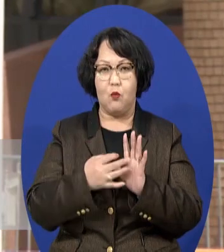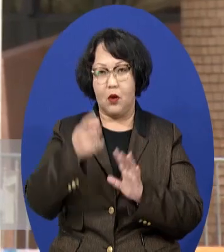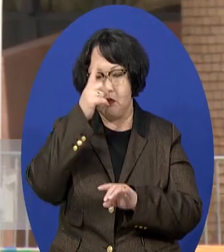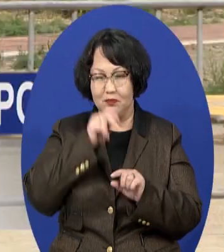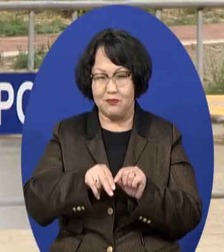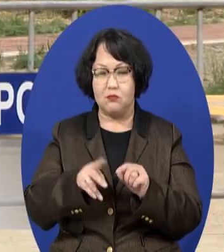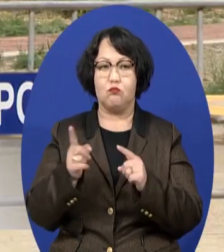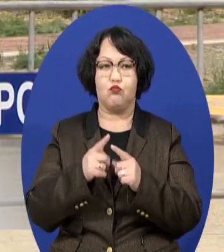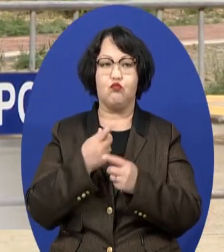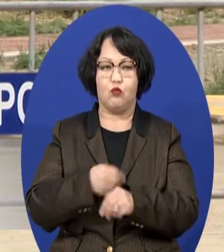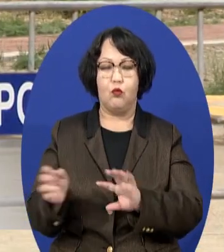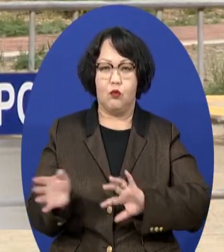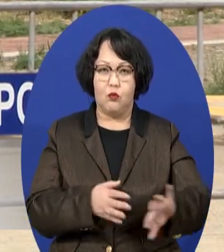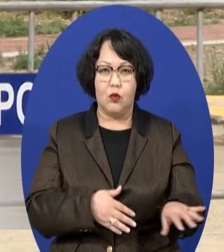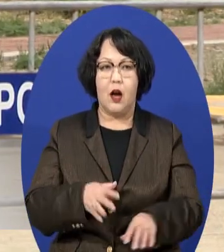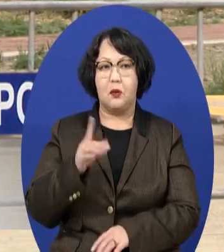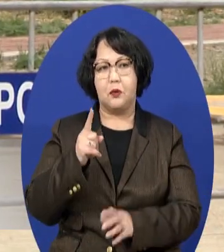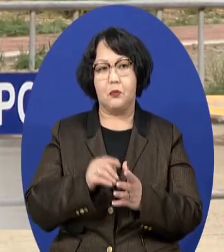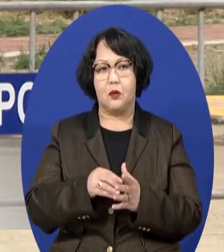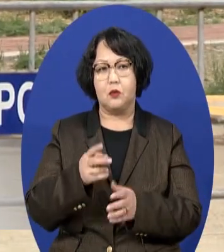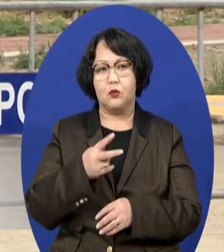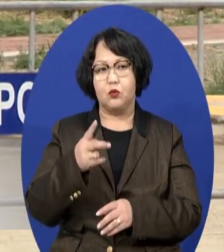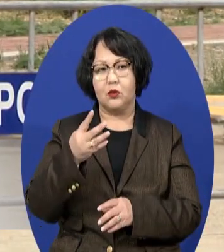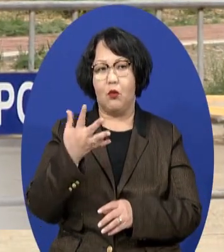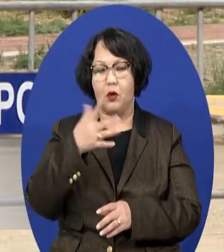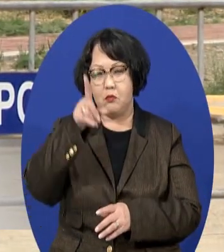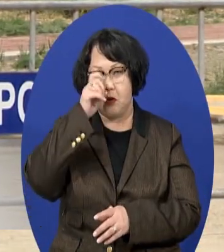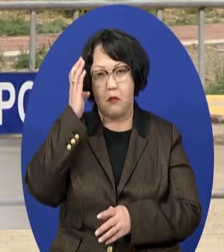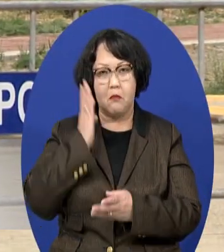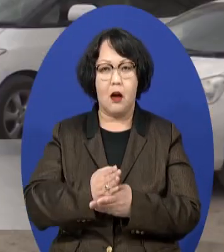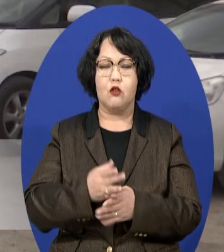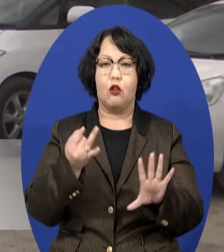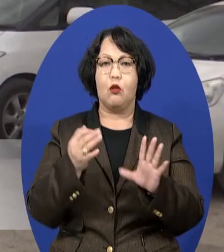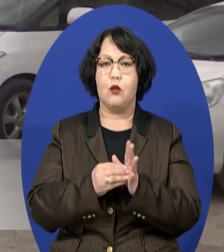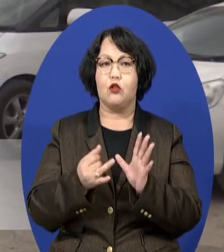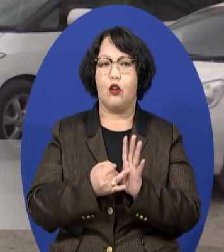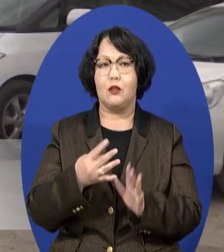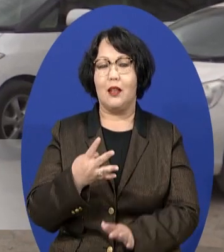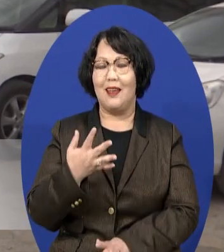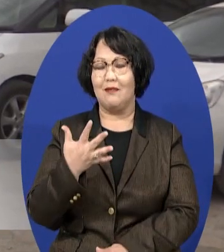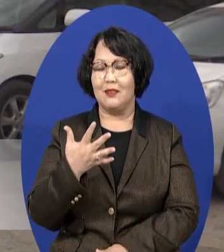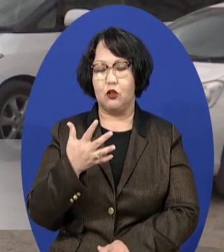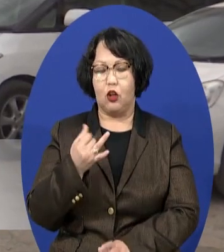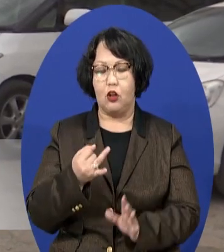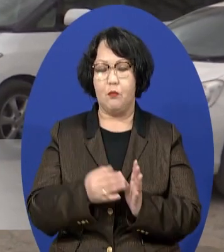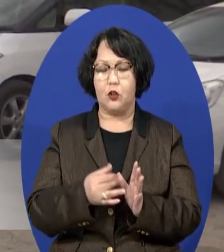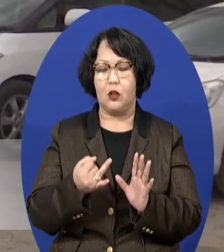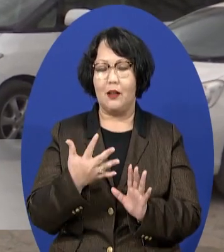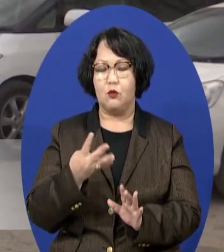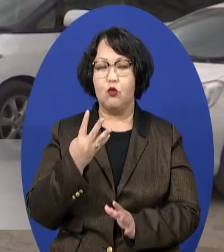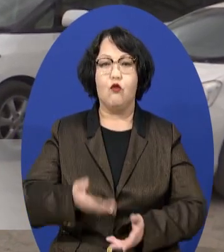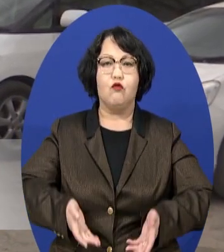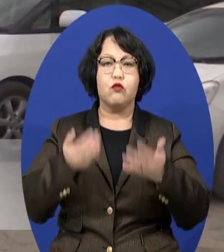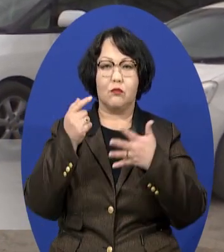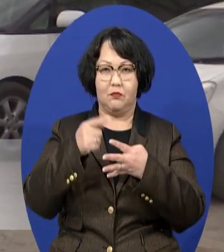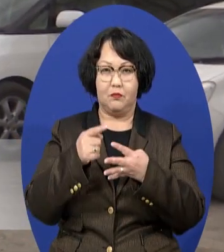улмаас 12145 хүн эмнэлэгт хэвтэн эмчлүүлж байна. За үүнээс бол 7754 бол хөнгөн. За 1169 нь